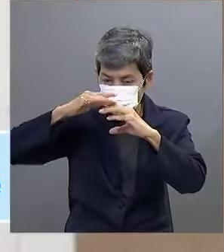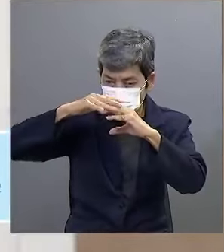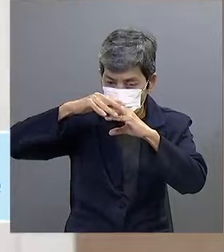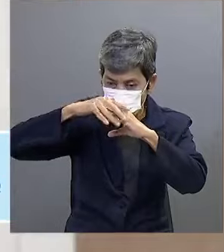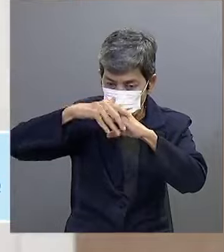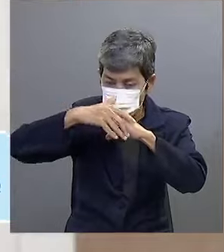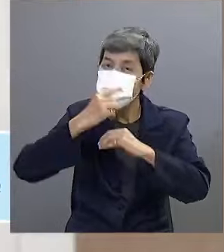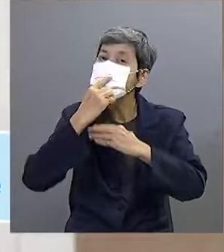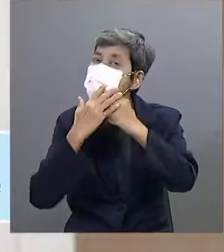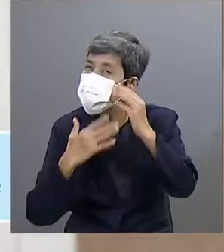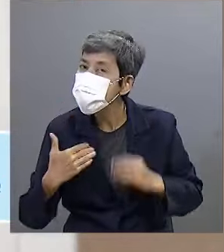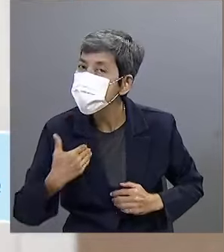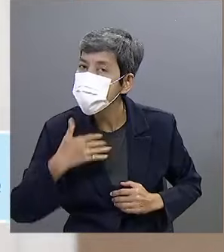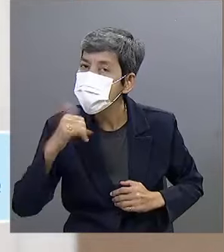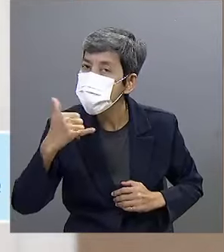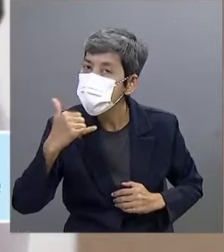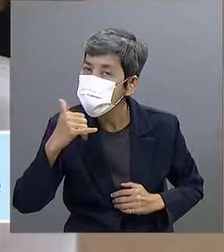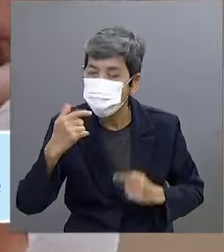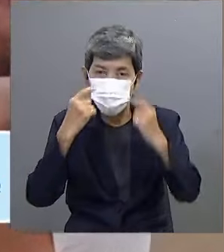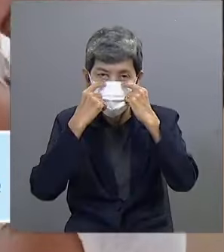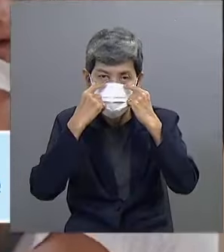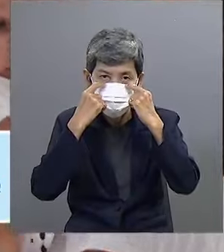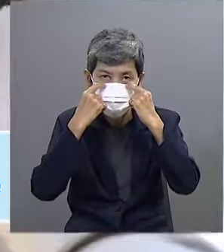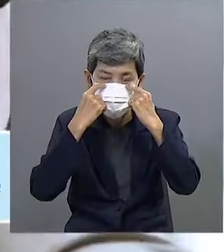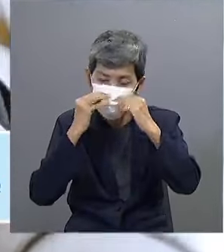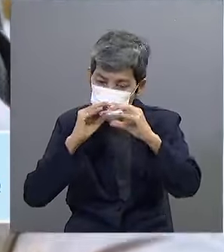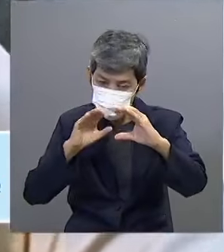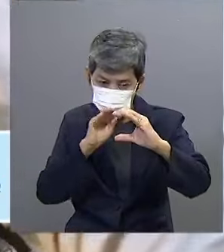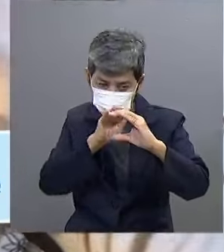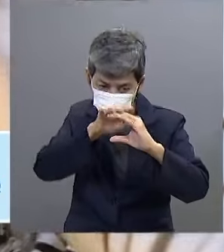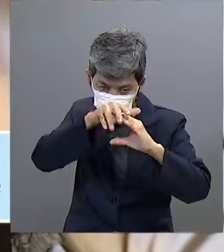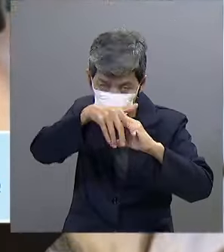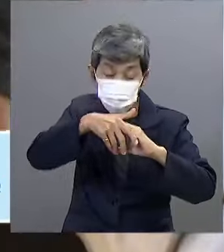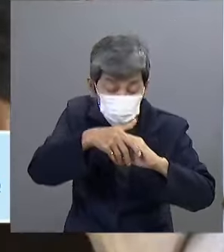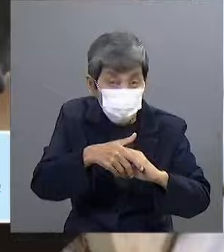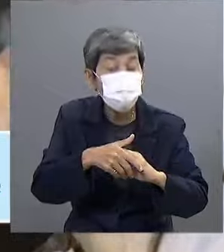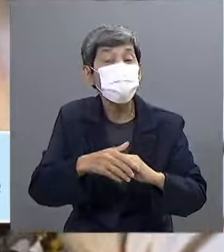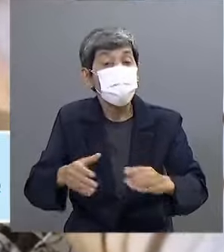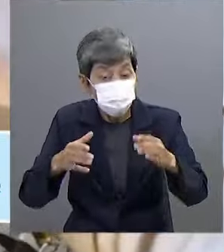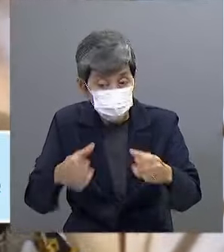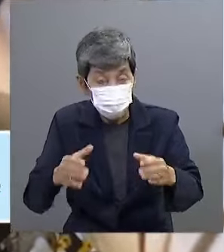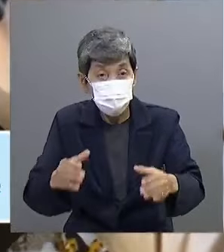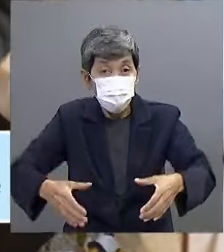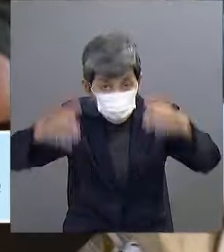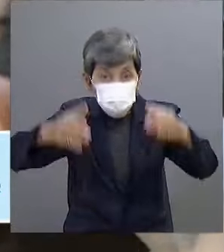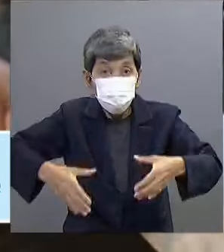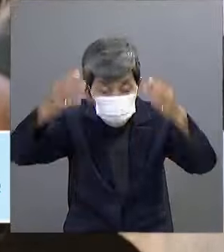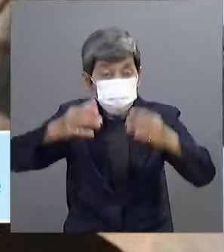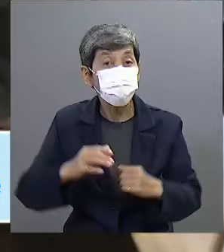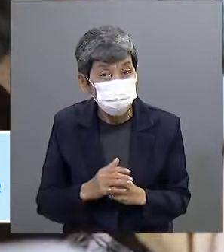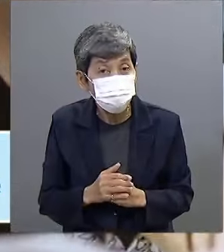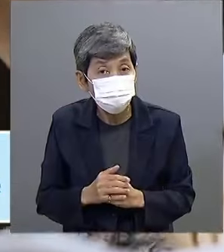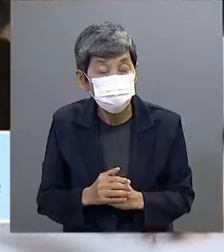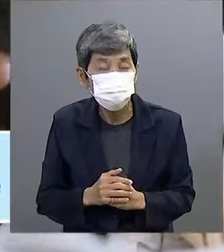ณตัวจอตาได้ค ่ ะ โหนี่ผลของ Shaken Baby Syndrome นี่มันเกิดขึ้นได้ขนาดนี้เหรอคะแล้วทำ